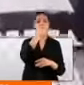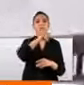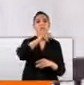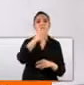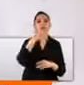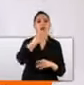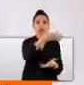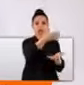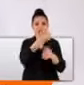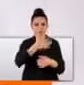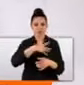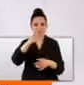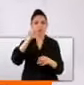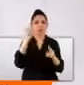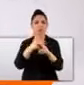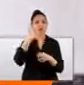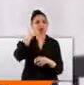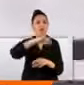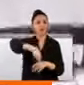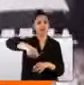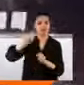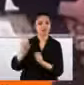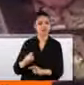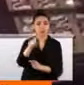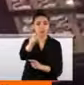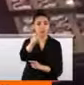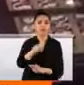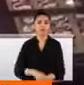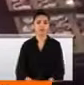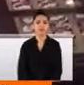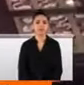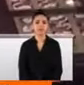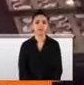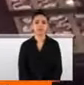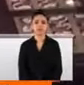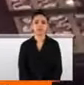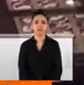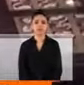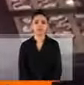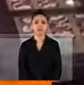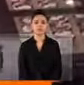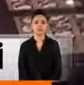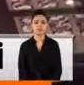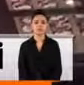Ve o esnada da bir eliyle biberi aldı, diğeriyle masadaki telefonu çaldı.